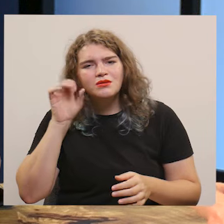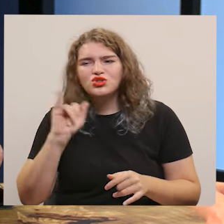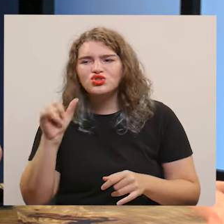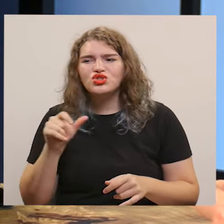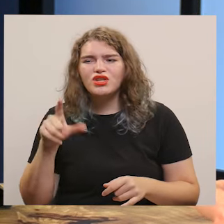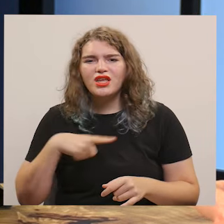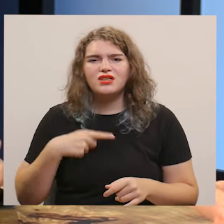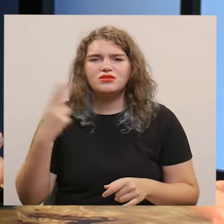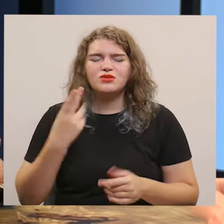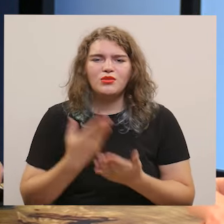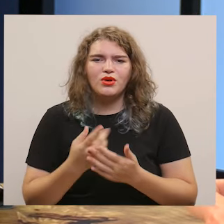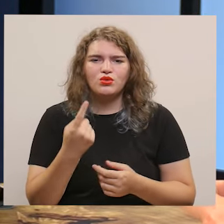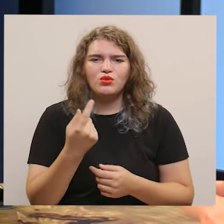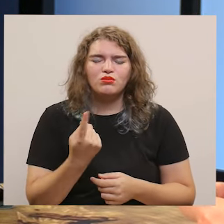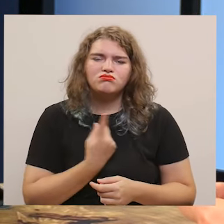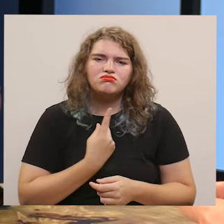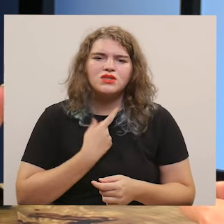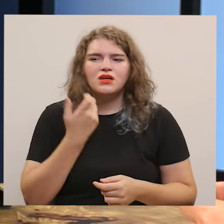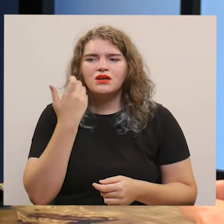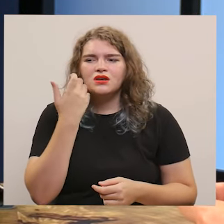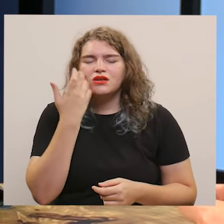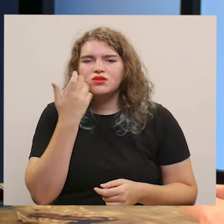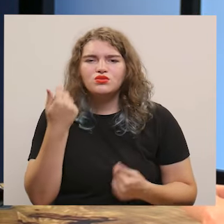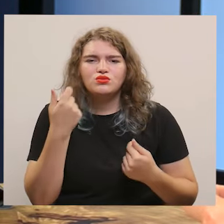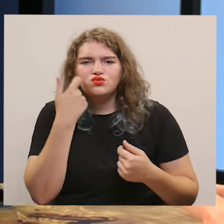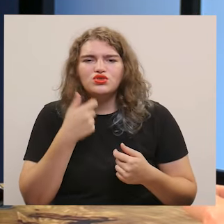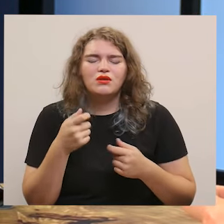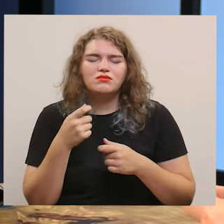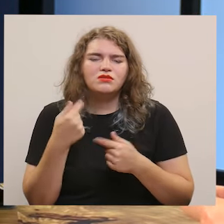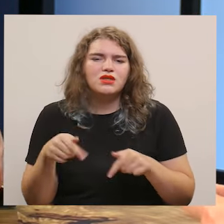cine a fost Dumnezeu pentru noi atunci când nu știam nimic despre El.